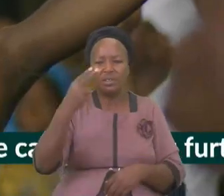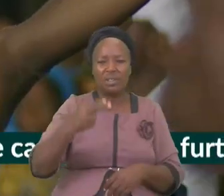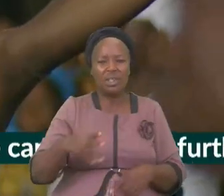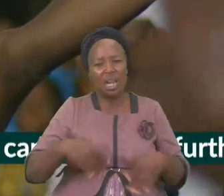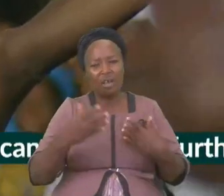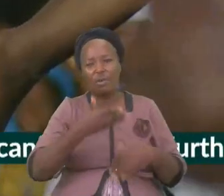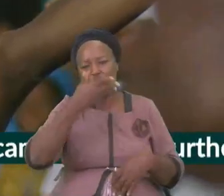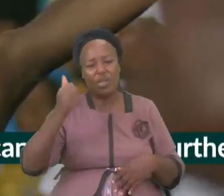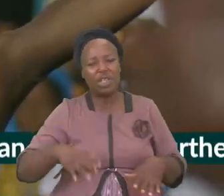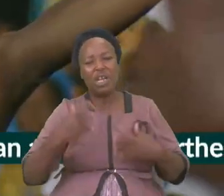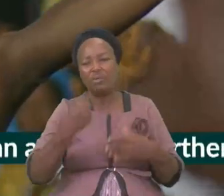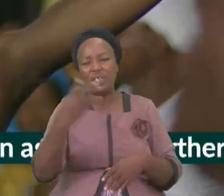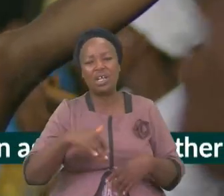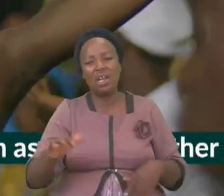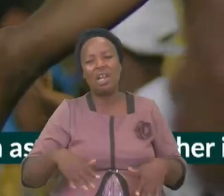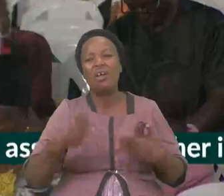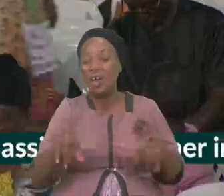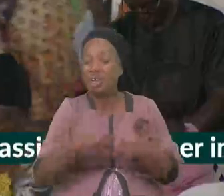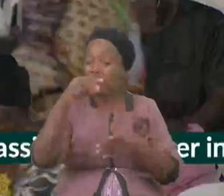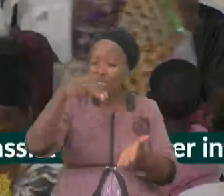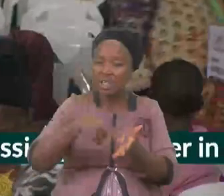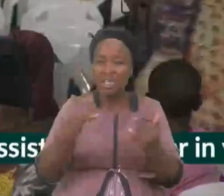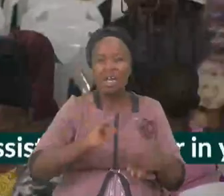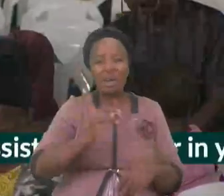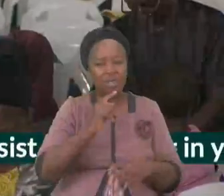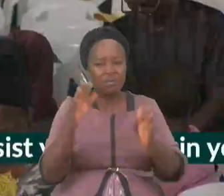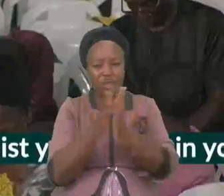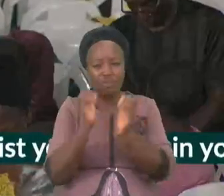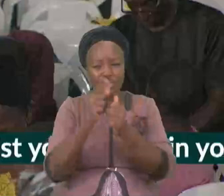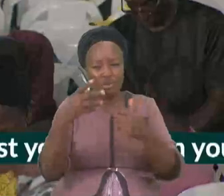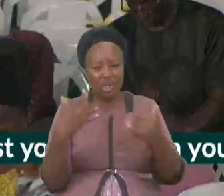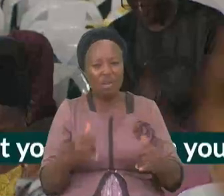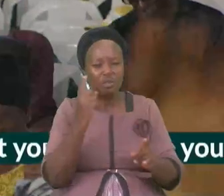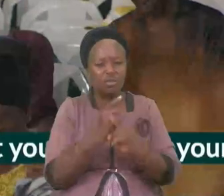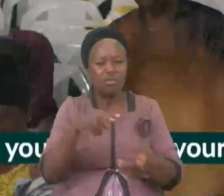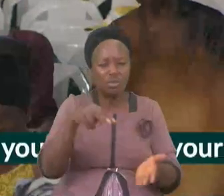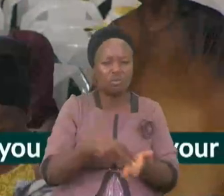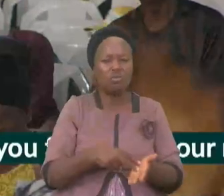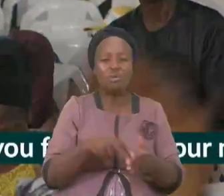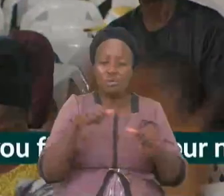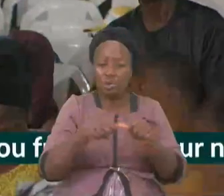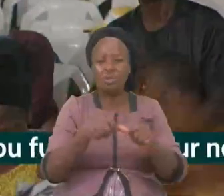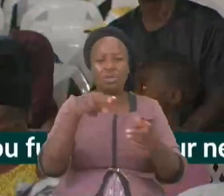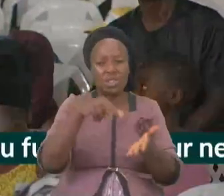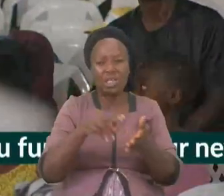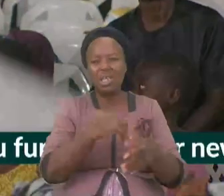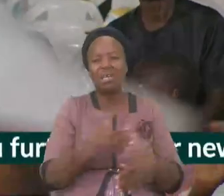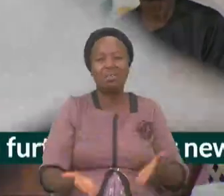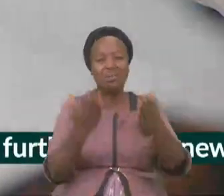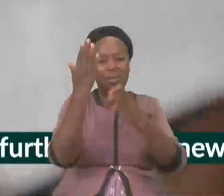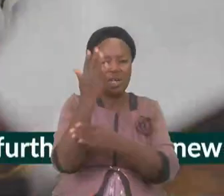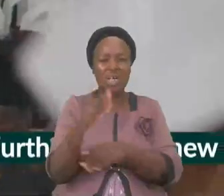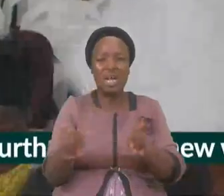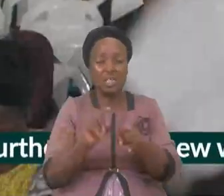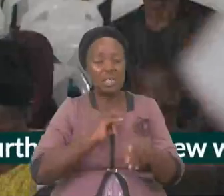radieuse, la vie éternelle. Comme tu es debout, je vais prier avec vous maintenant. Toujours les mains levées, comme je prie avec vous.